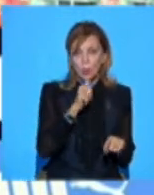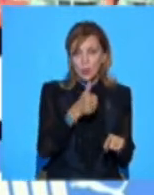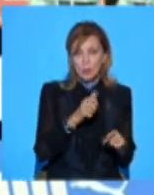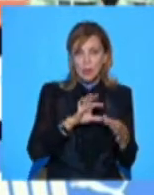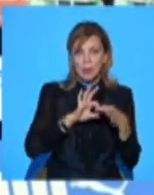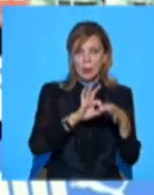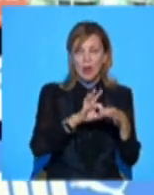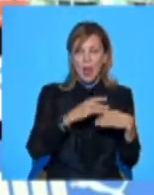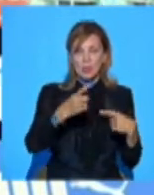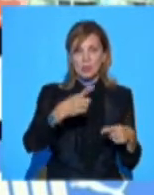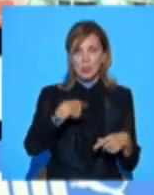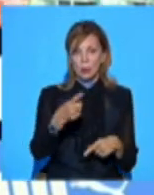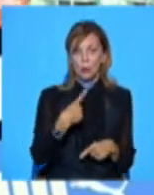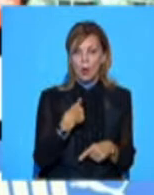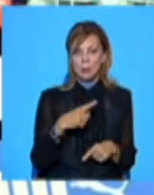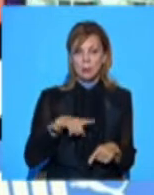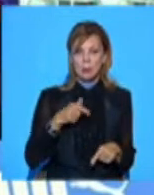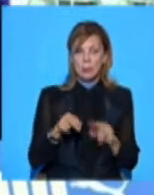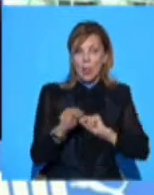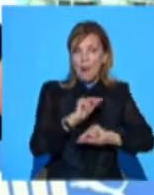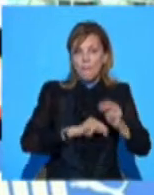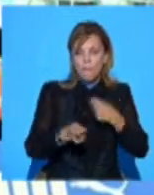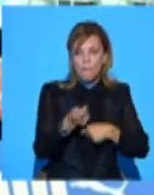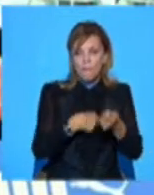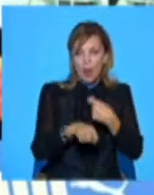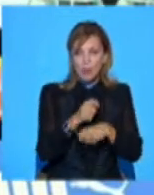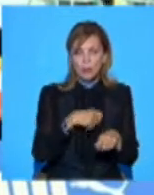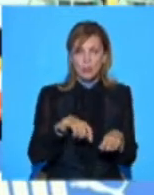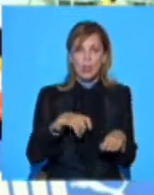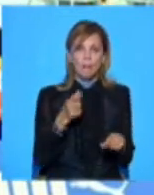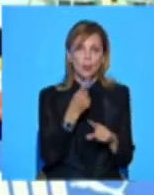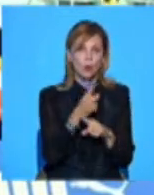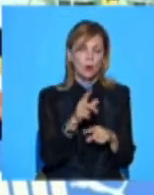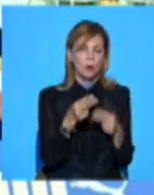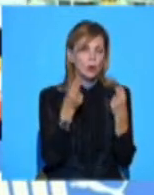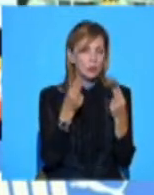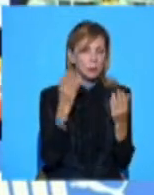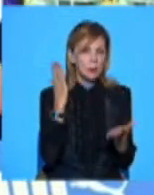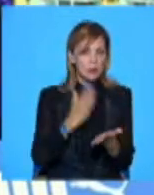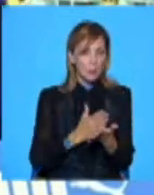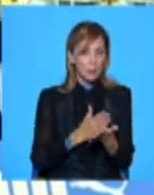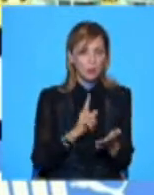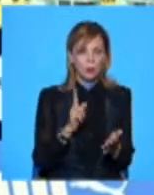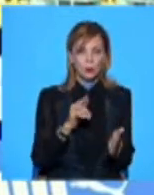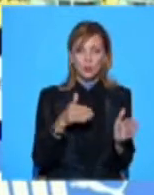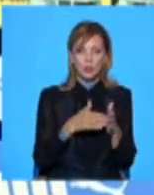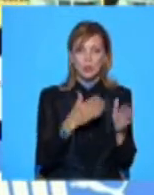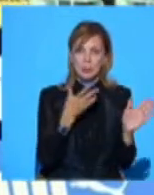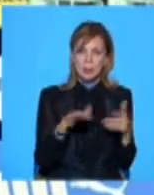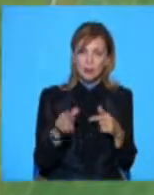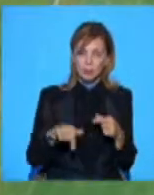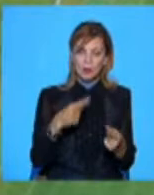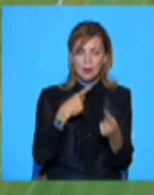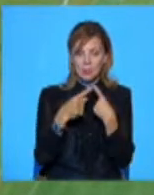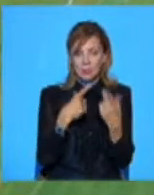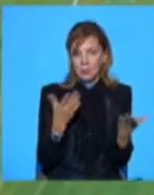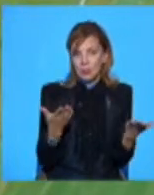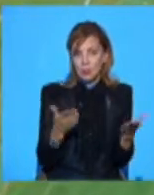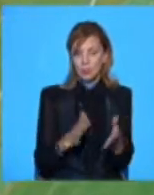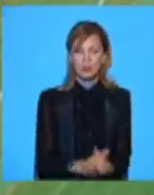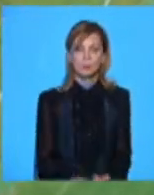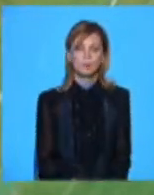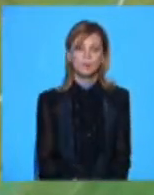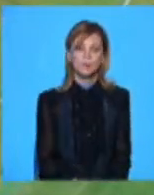noi. Este strict business, noi avem lucrurile foarte bine stabilite, deci nu ar trebui să începeți această discuție, că nu și are